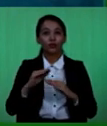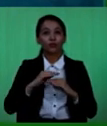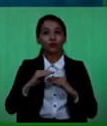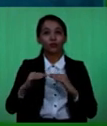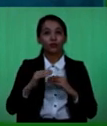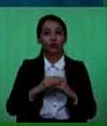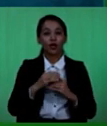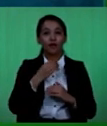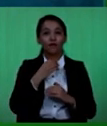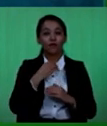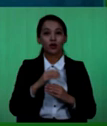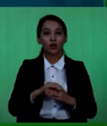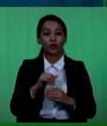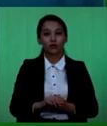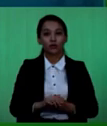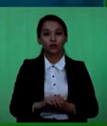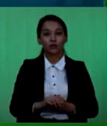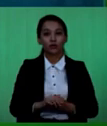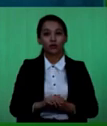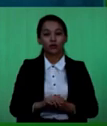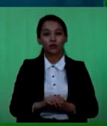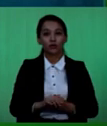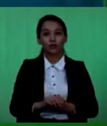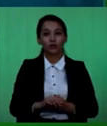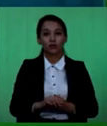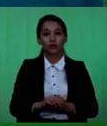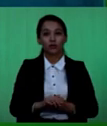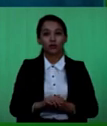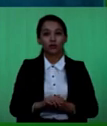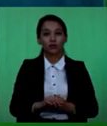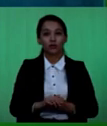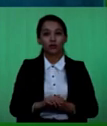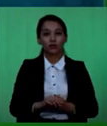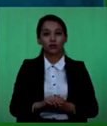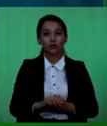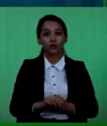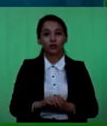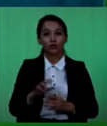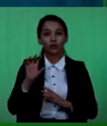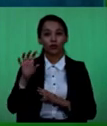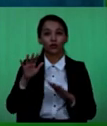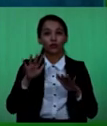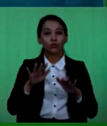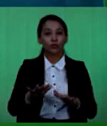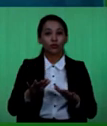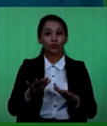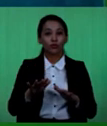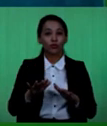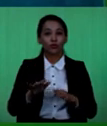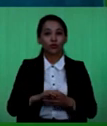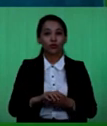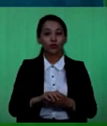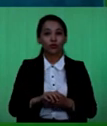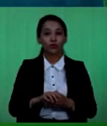tabiiy ravishda hayot kechirgan. Dashtlar o'simlik va hayvonlarga boy bo'lgan. Tog'larda va tog'